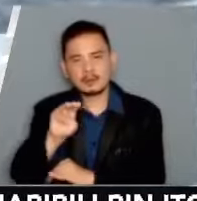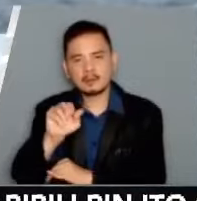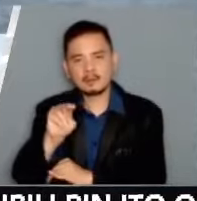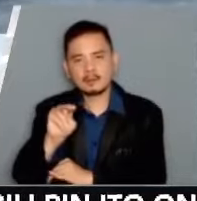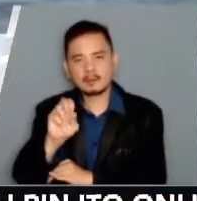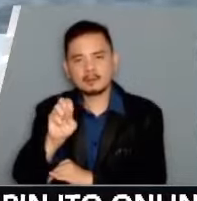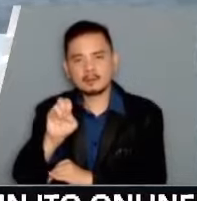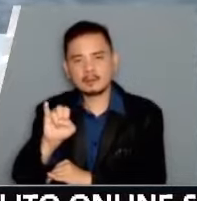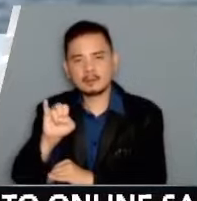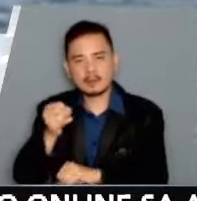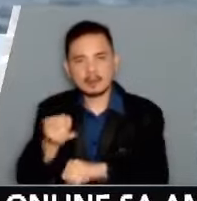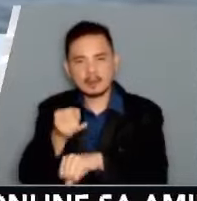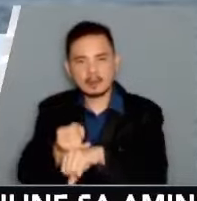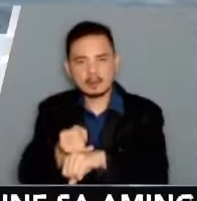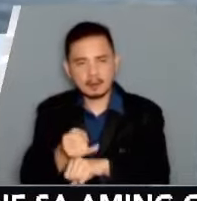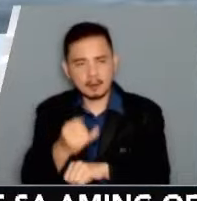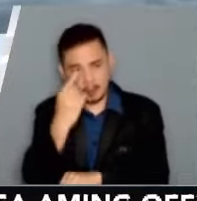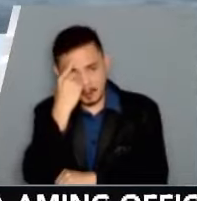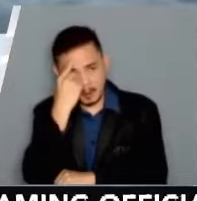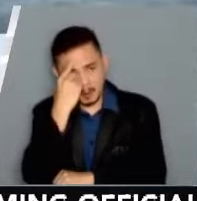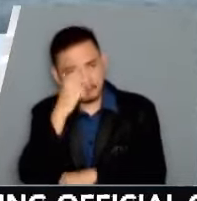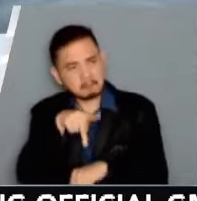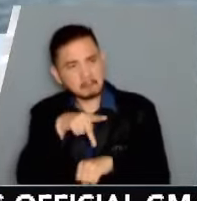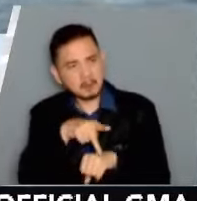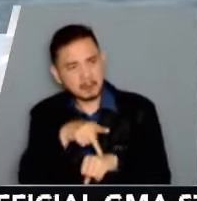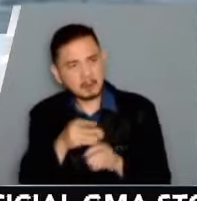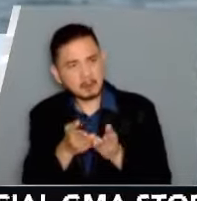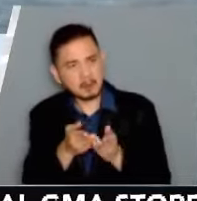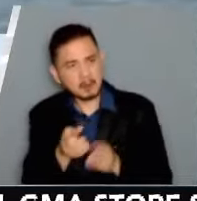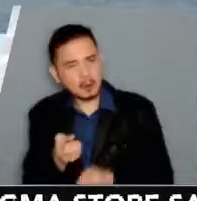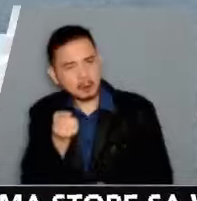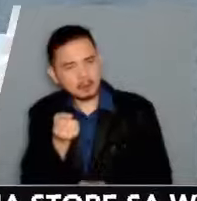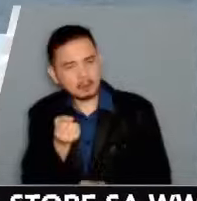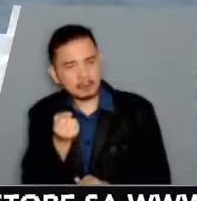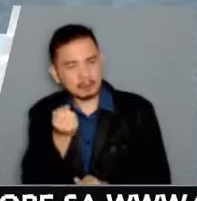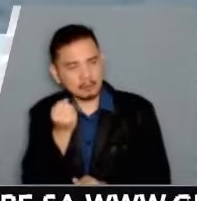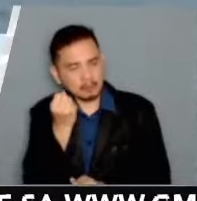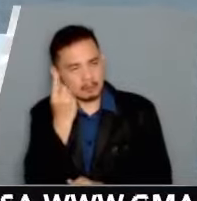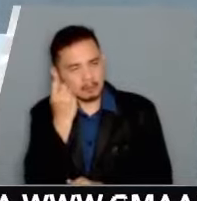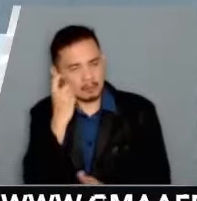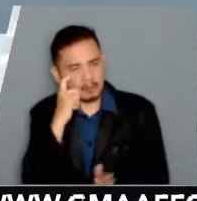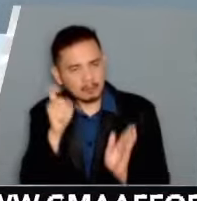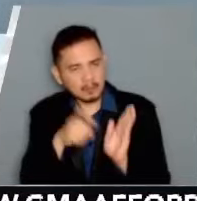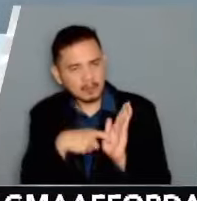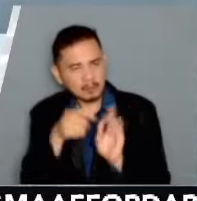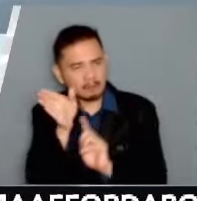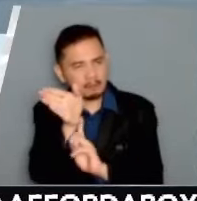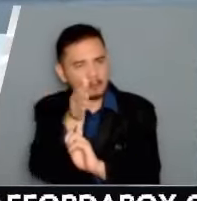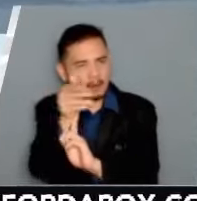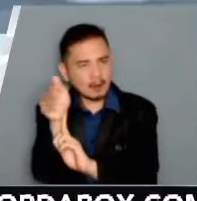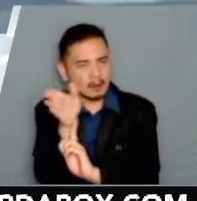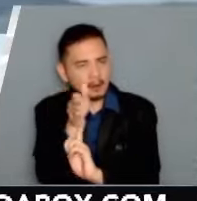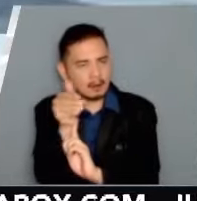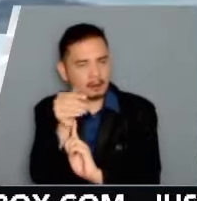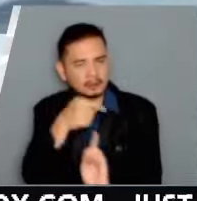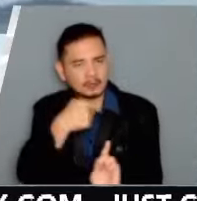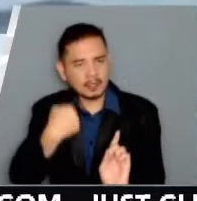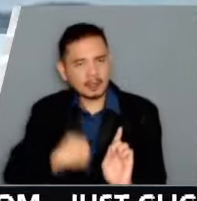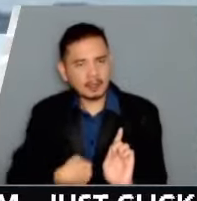una na barko ito ng Pilipinas hanggang sa nakita ho nila ang watawat ng China na nakasabit sa